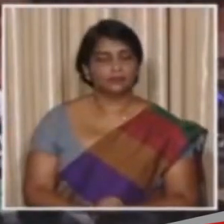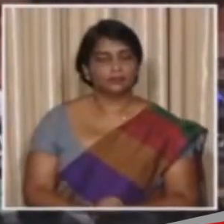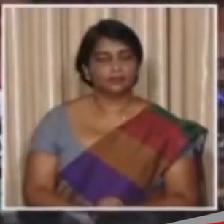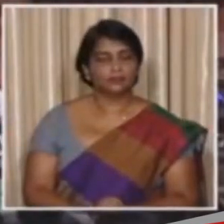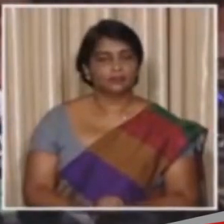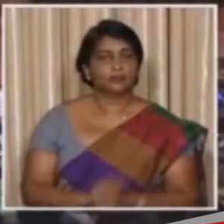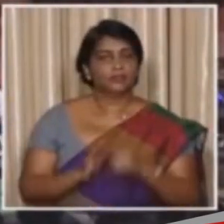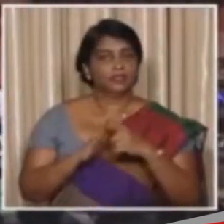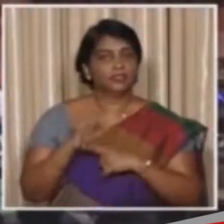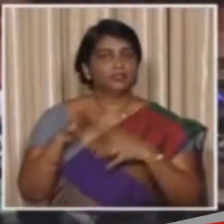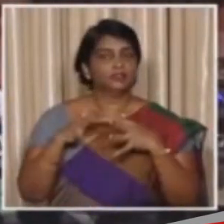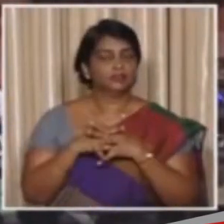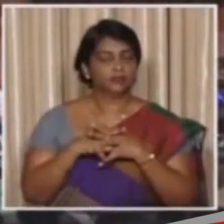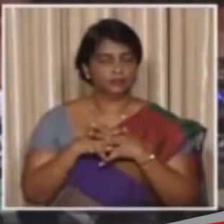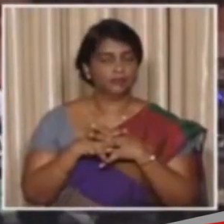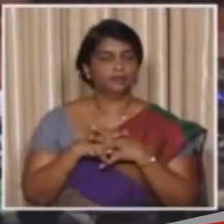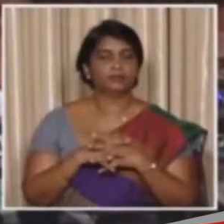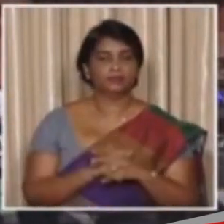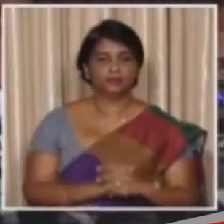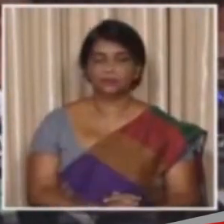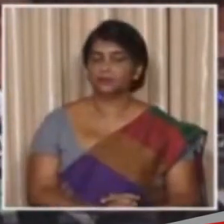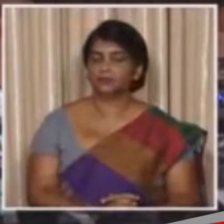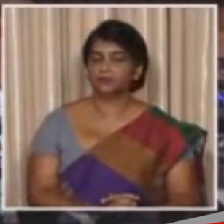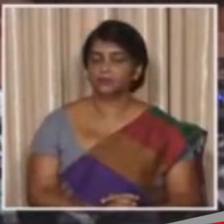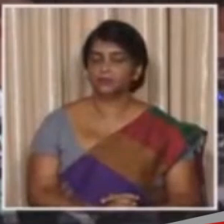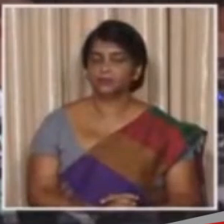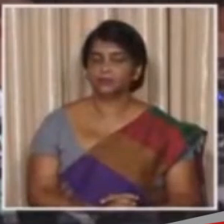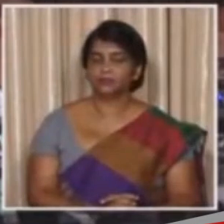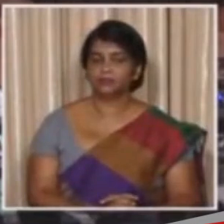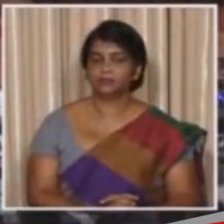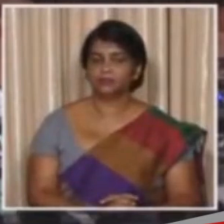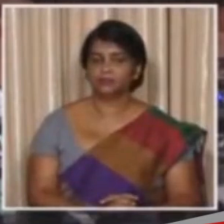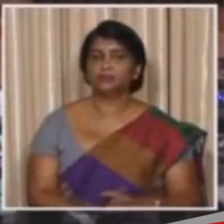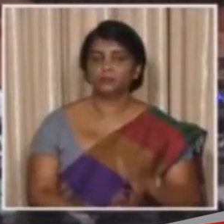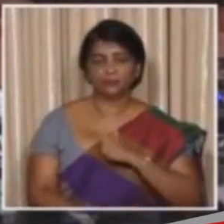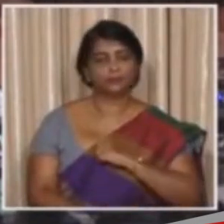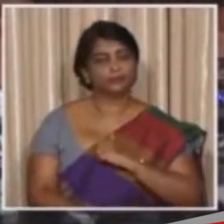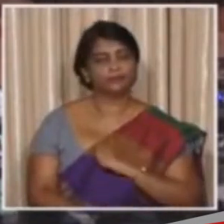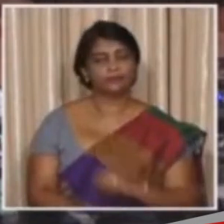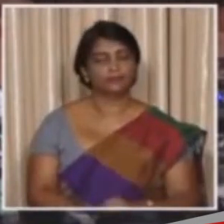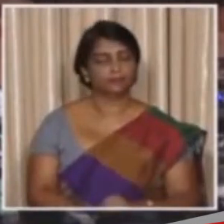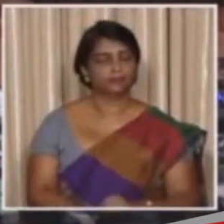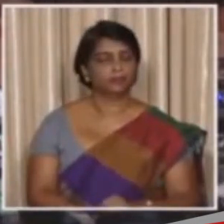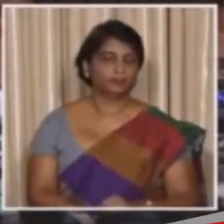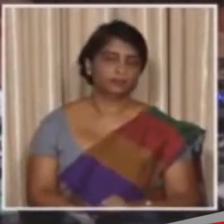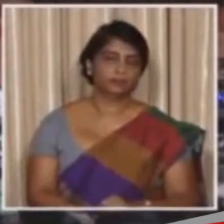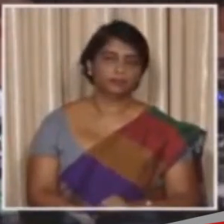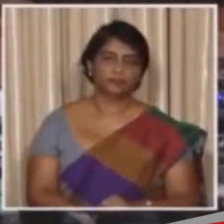Jantri Vikram Singha, Veer Singha metuma. Pakshai.